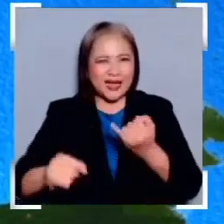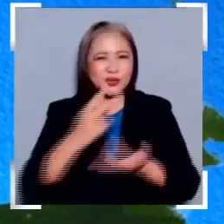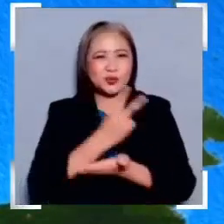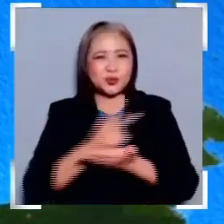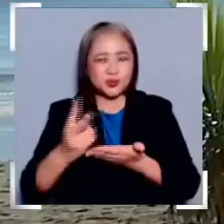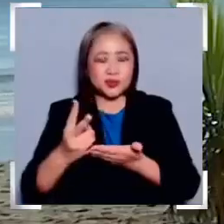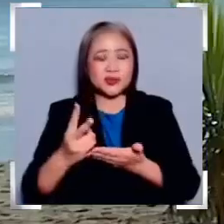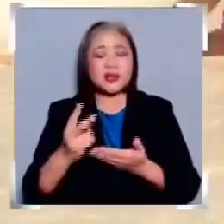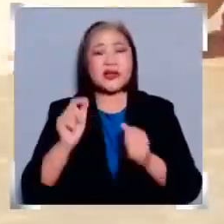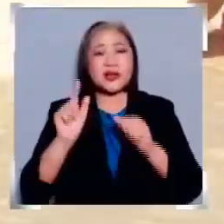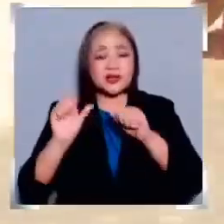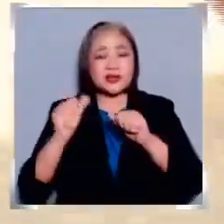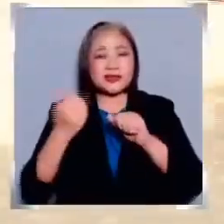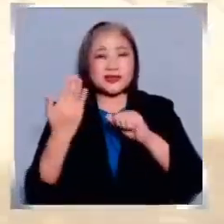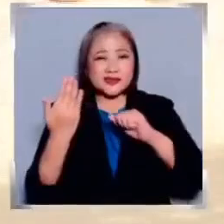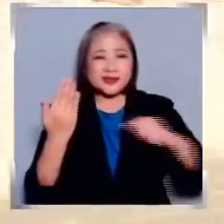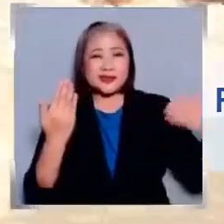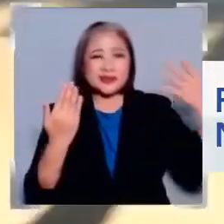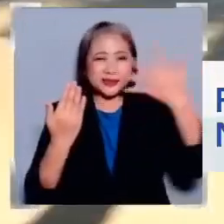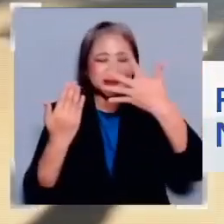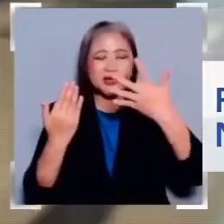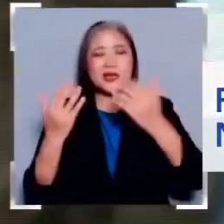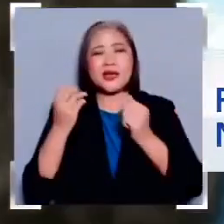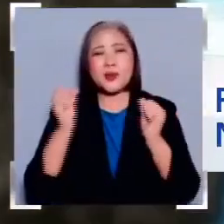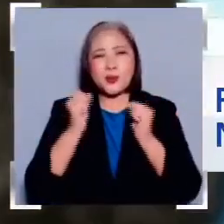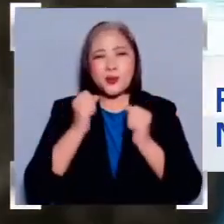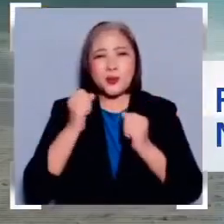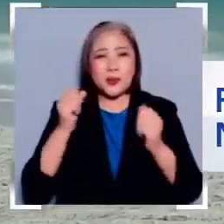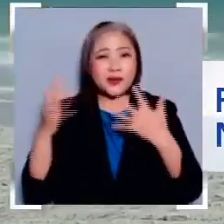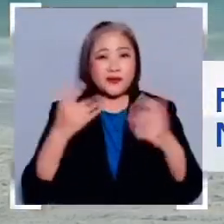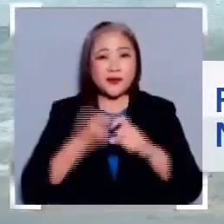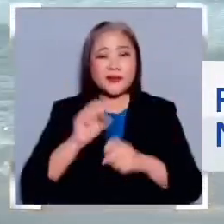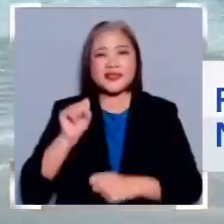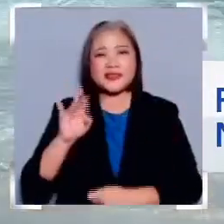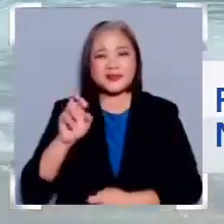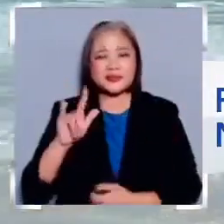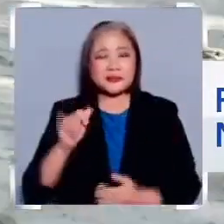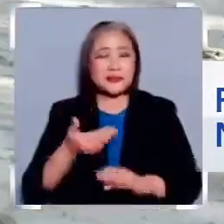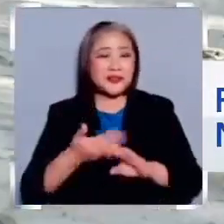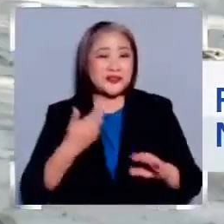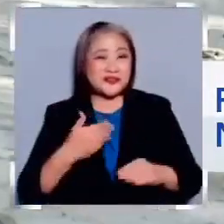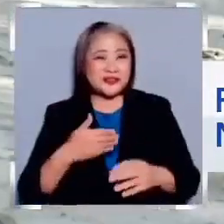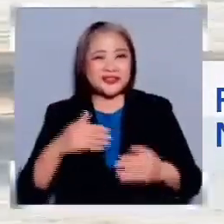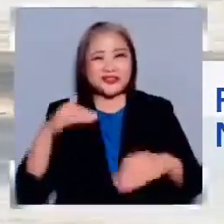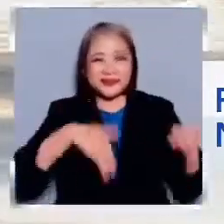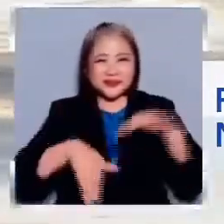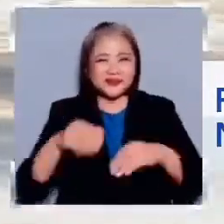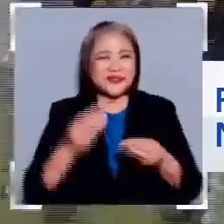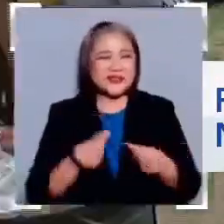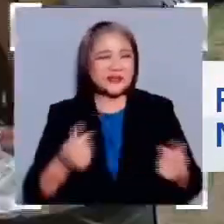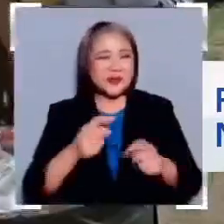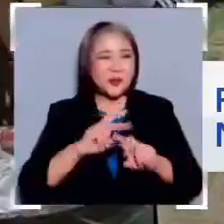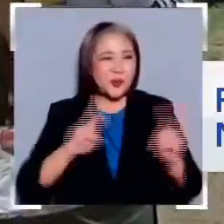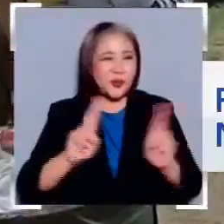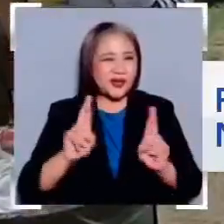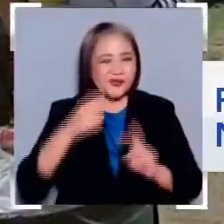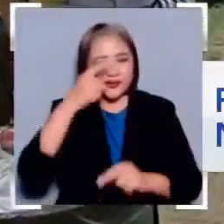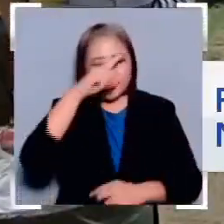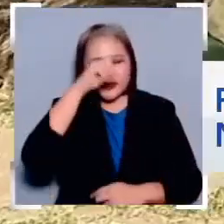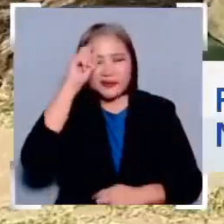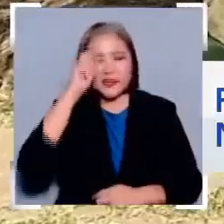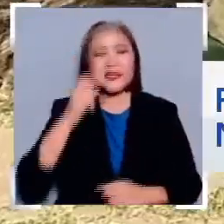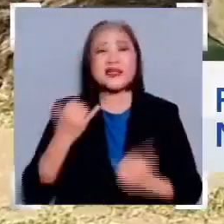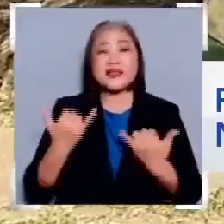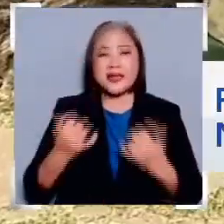sa Siberia. Kaya bago mag-sun, sand and surf at maghanda ng summer get up, sulitin na raw ang